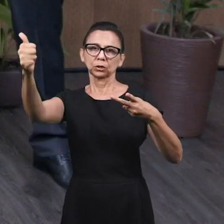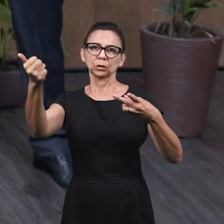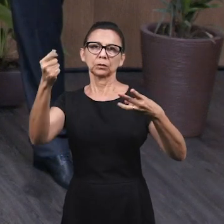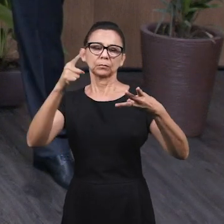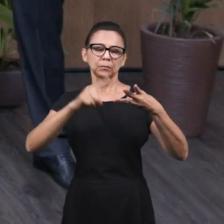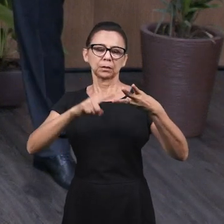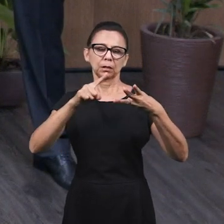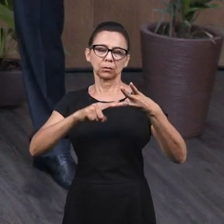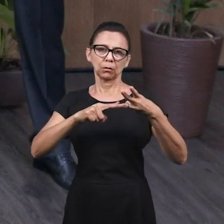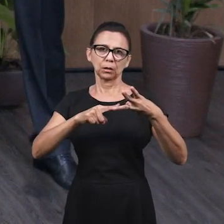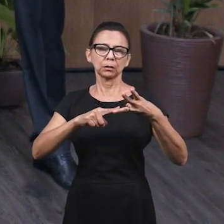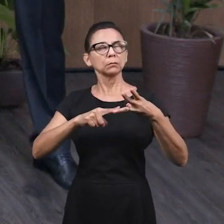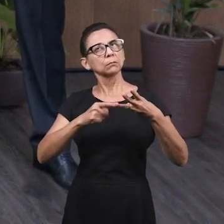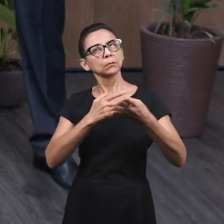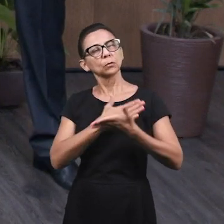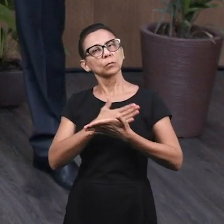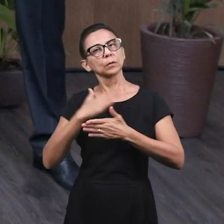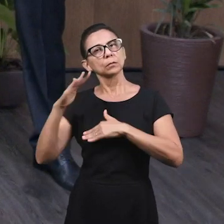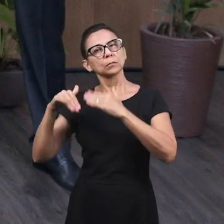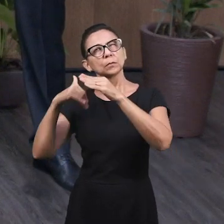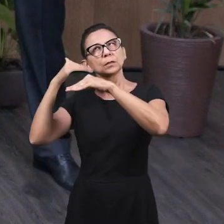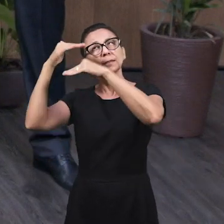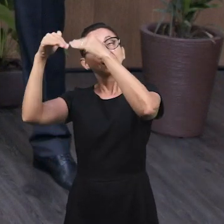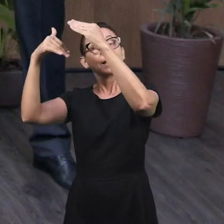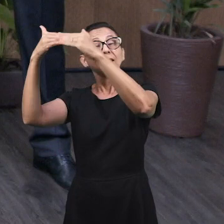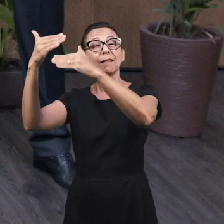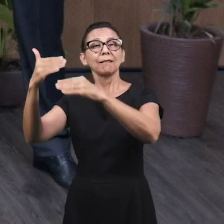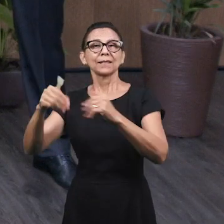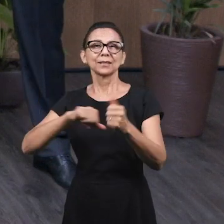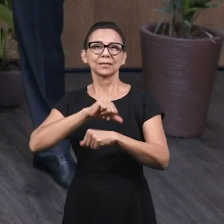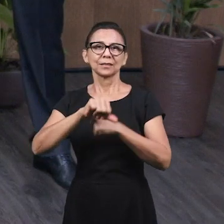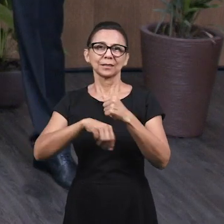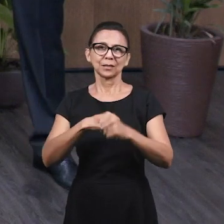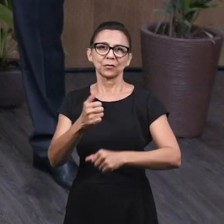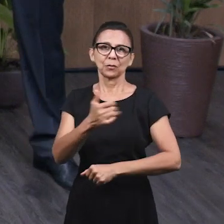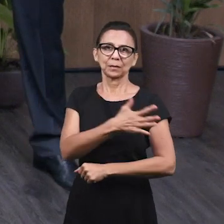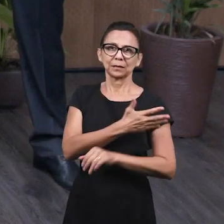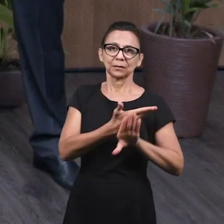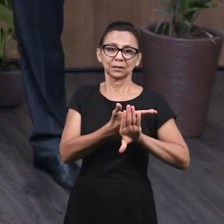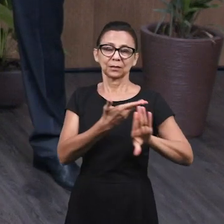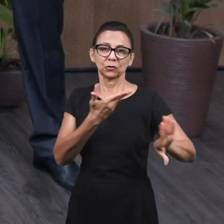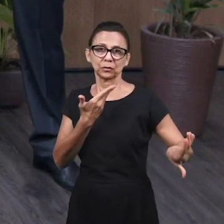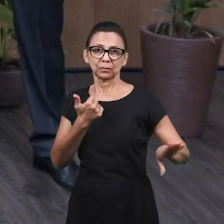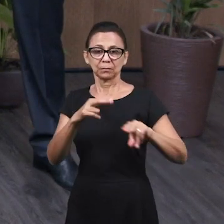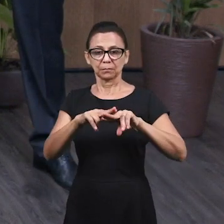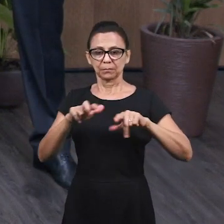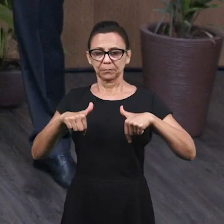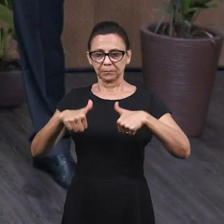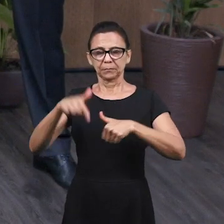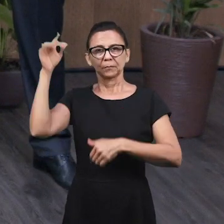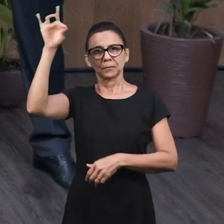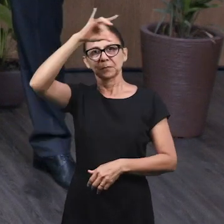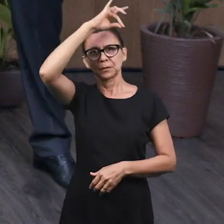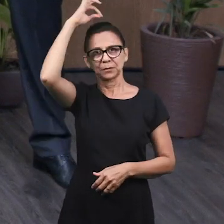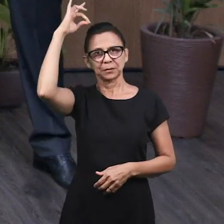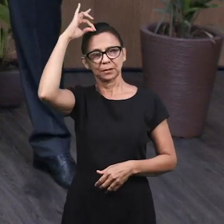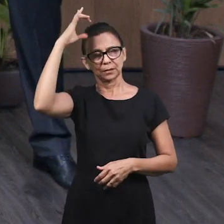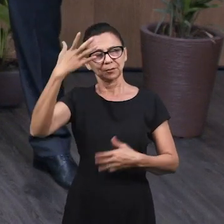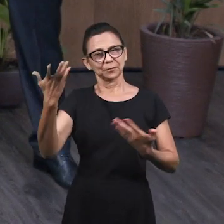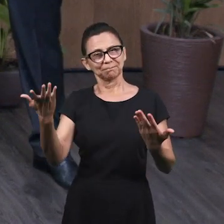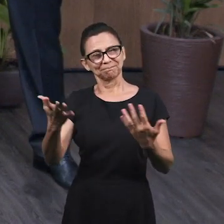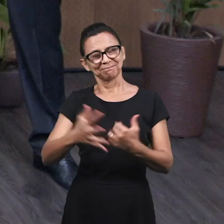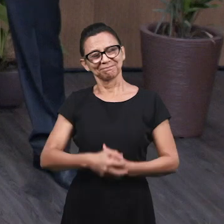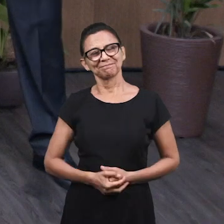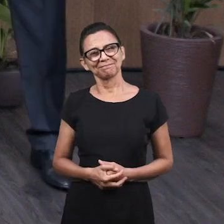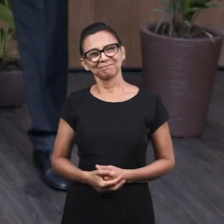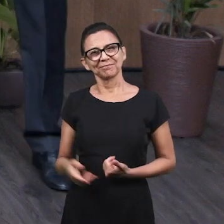santificação, à travers transformação du Saint-Esprit. através Maranatha, le Seigneur Jésus